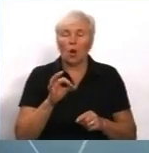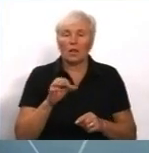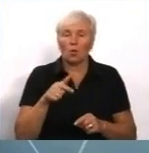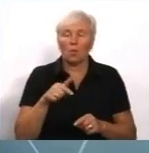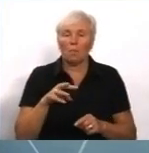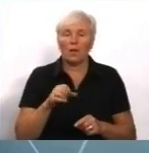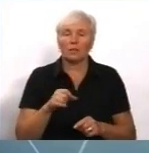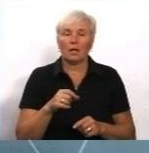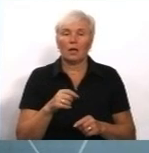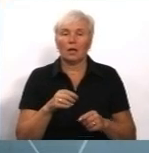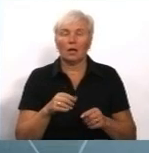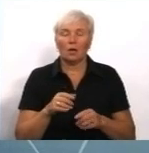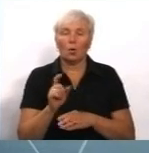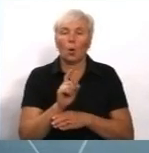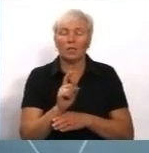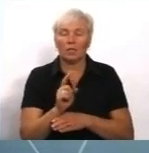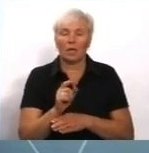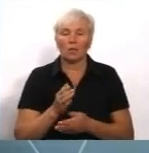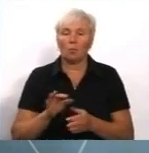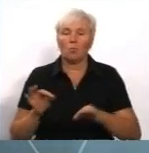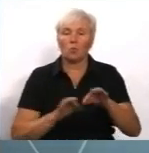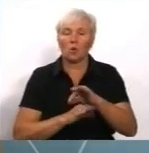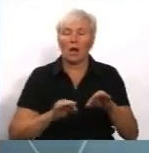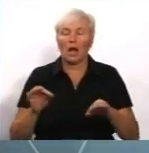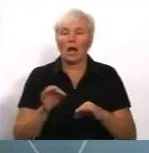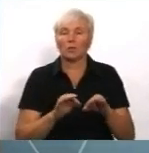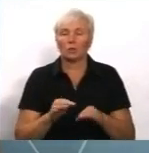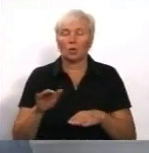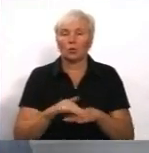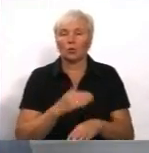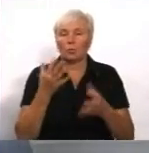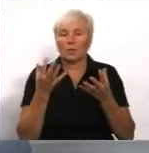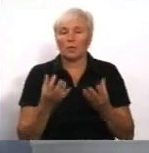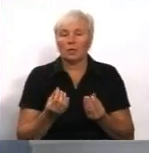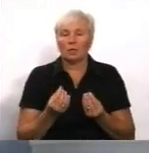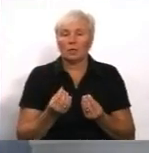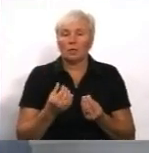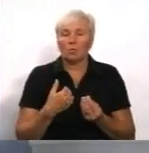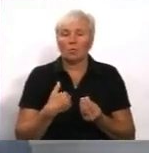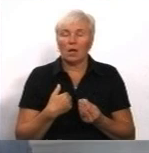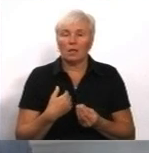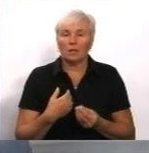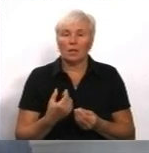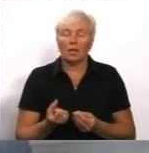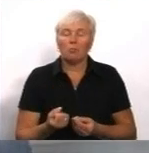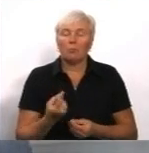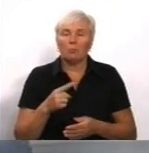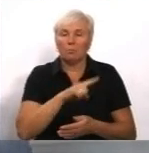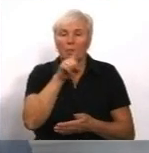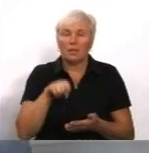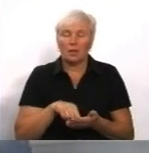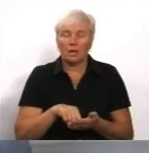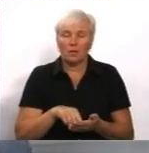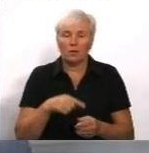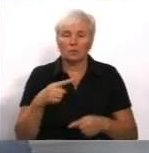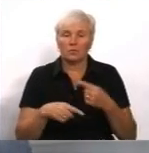координаторка проекту «Громадський ревізор». Будь ласка, пані Олена, ваше запитання. Доброго дня. Моє запитання полягає в наступному. Наскільки мені відомо,